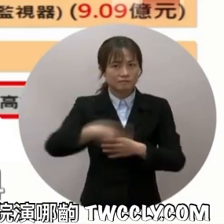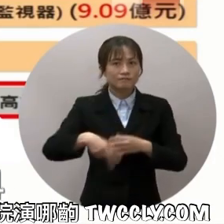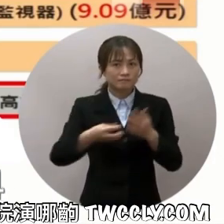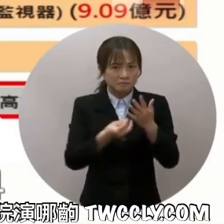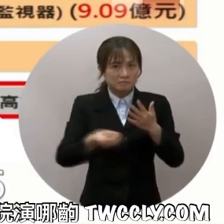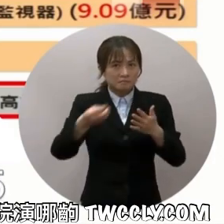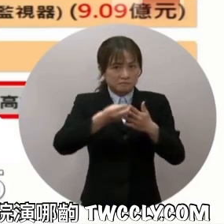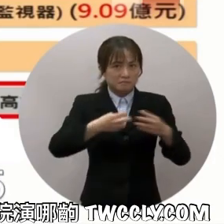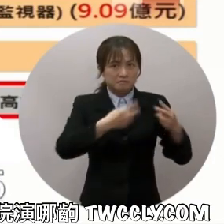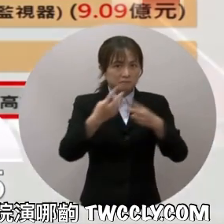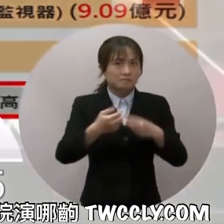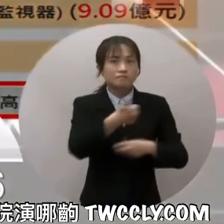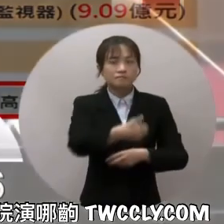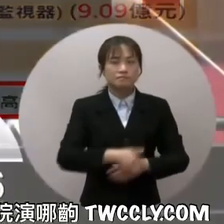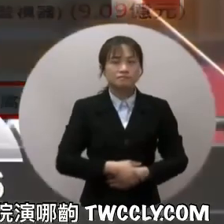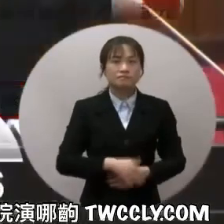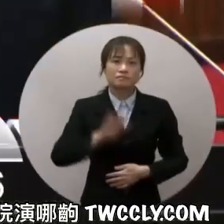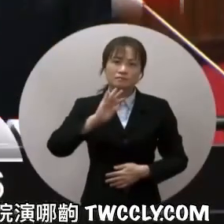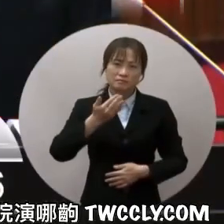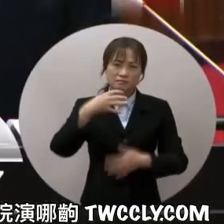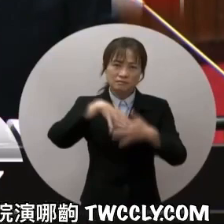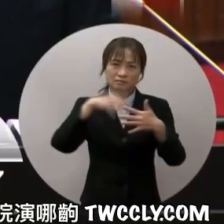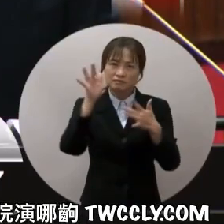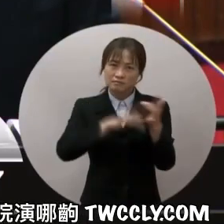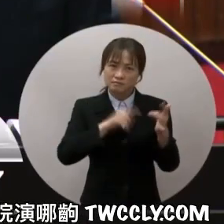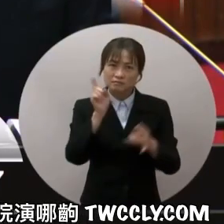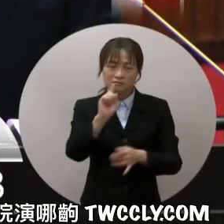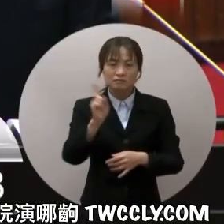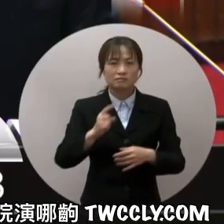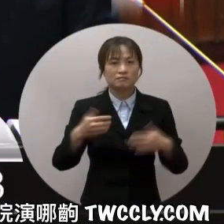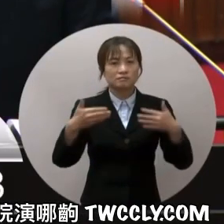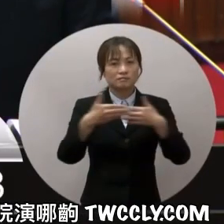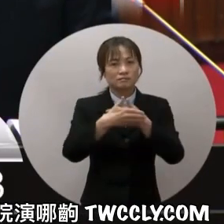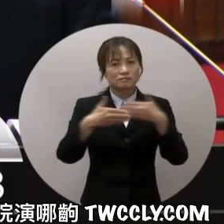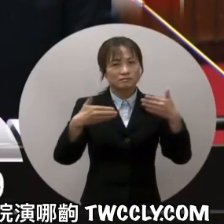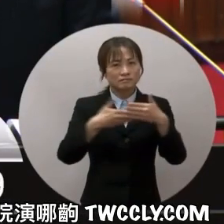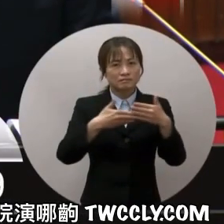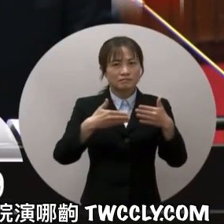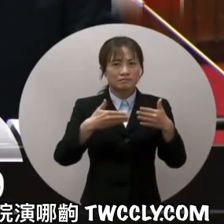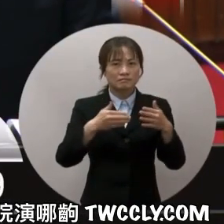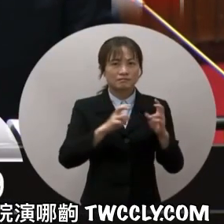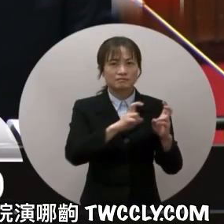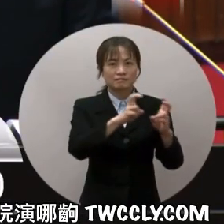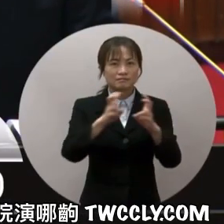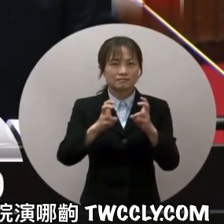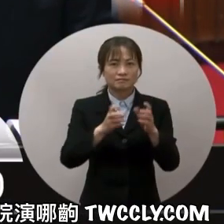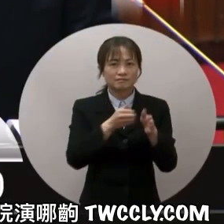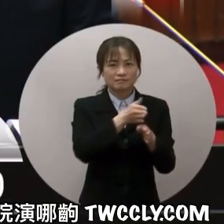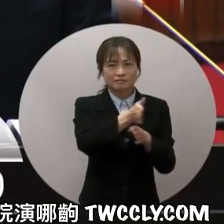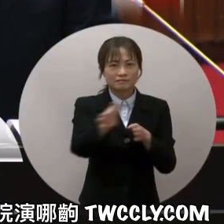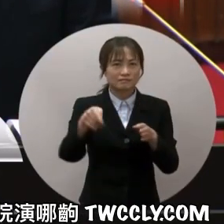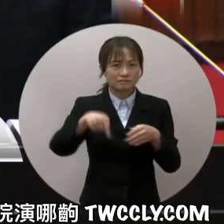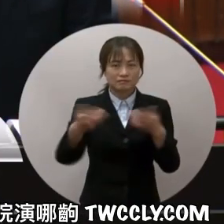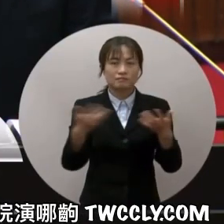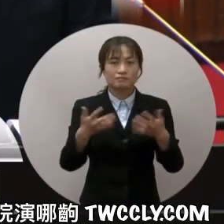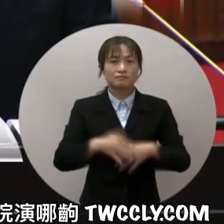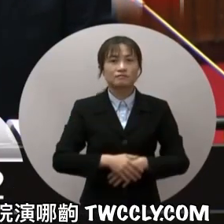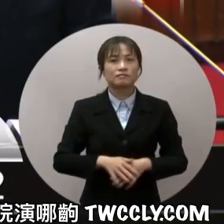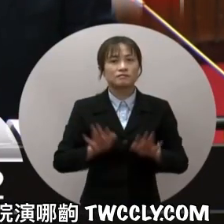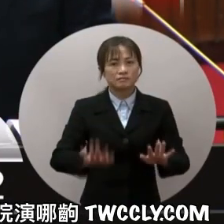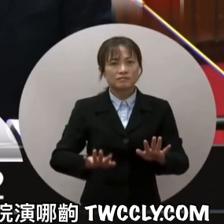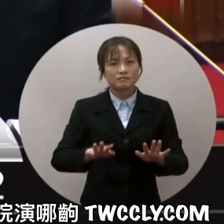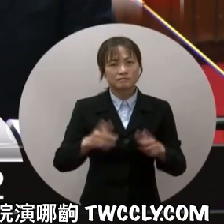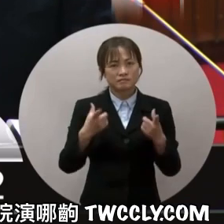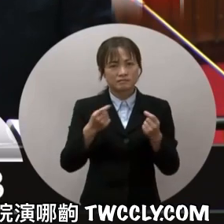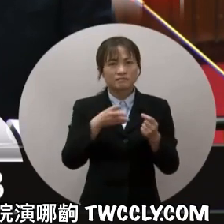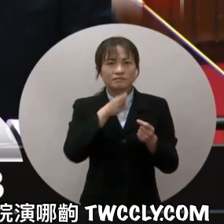唯一一點點很可惜就是交通的動線的部分到交通動線的部分現在考慮的還是以這個接